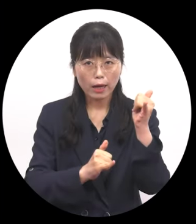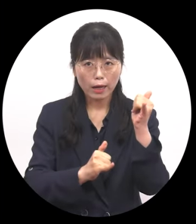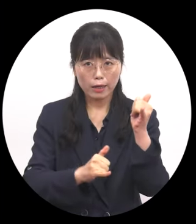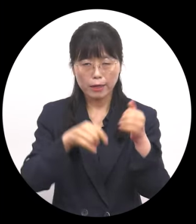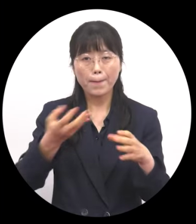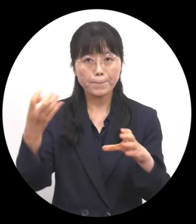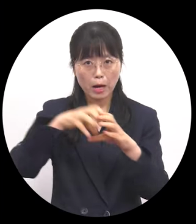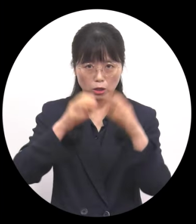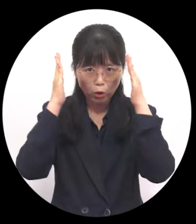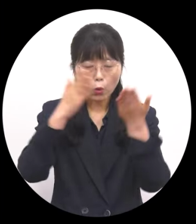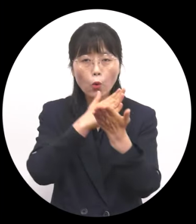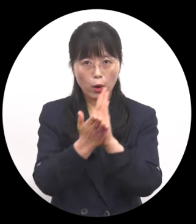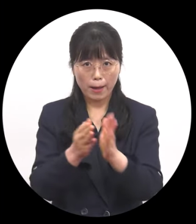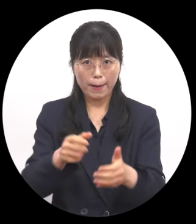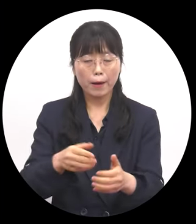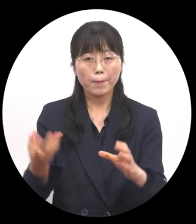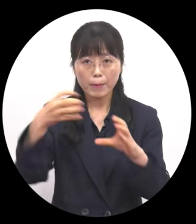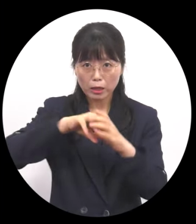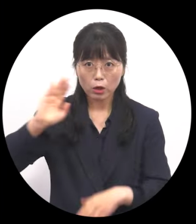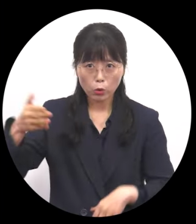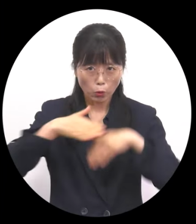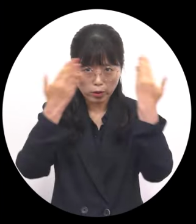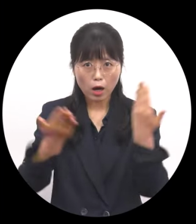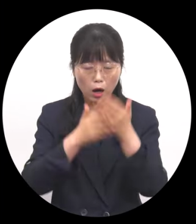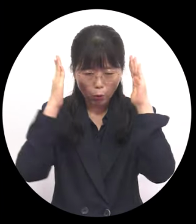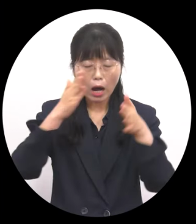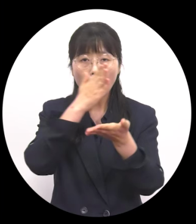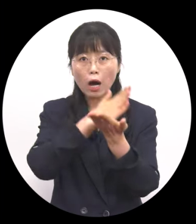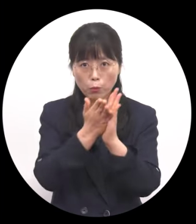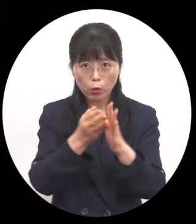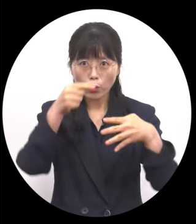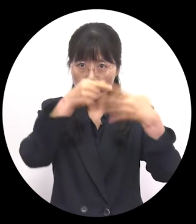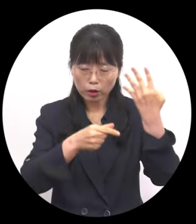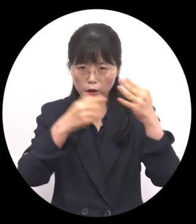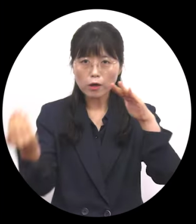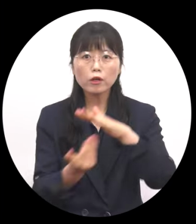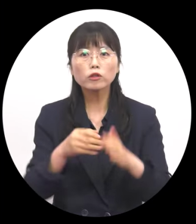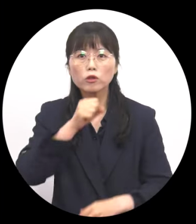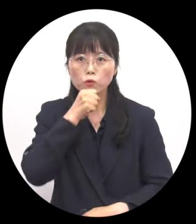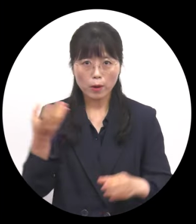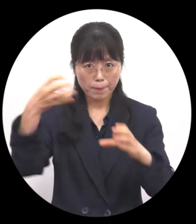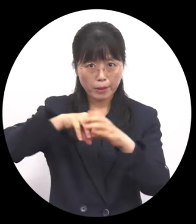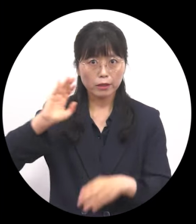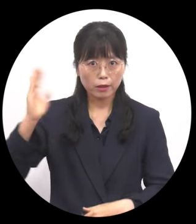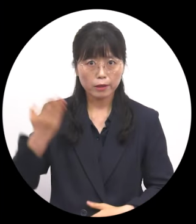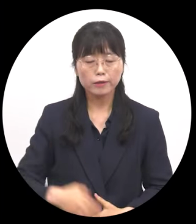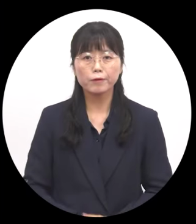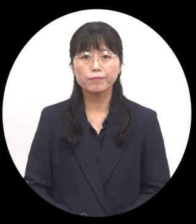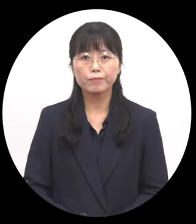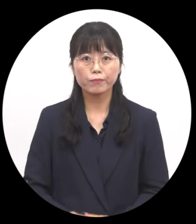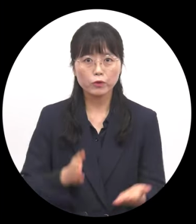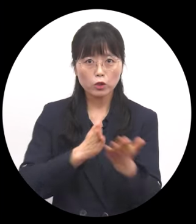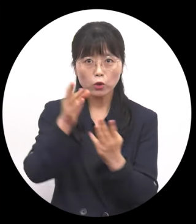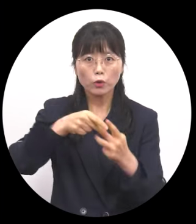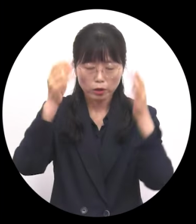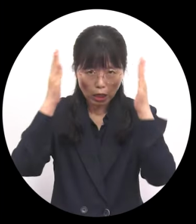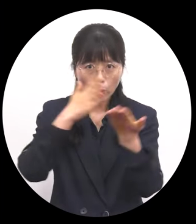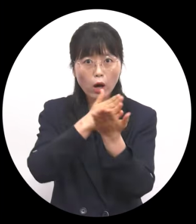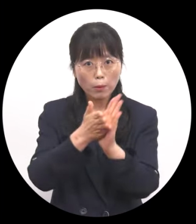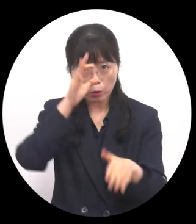한국사의 반영 교과를 반영하고 전 과목의 석차 등급과 성취도가 반영됩니다. 진로 선택